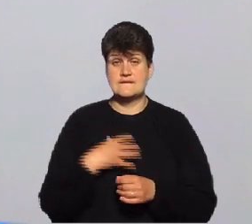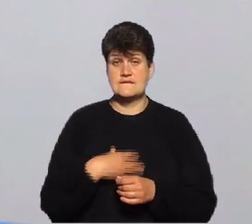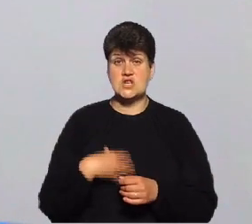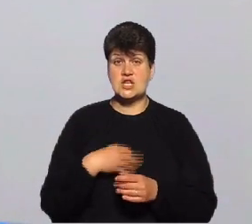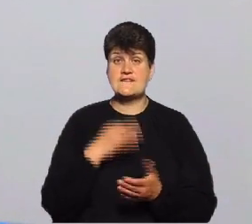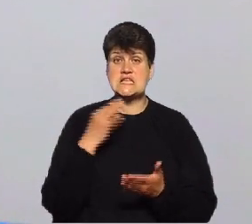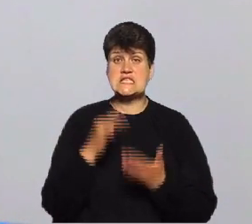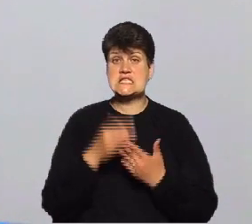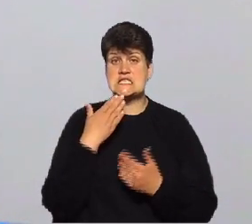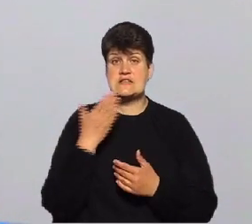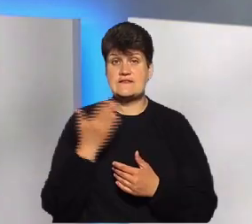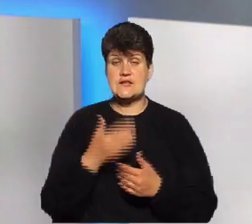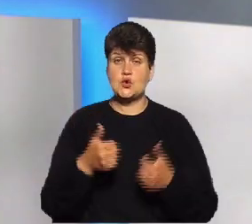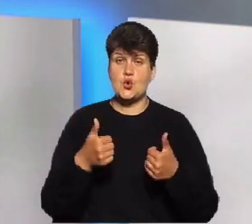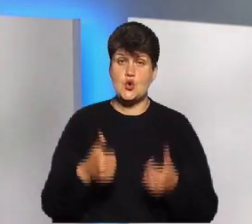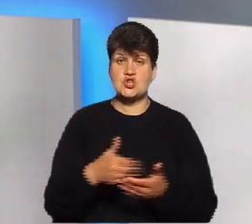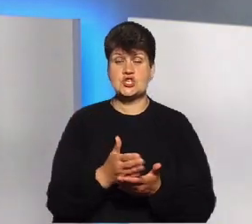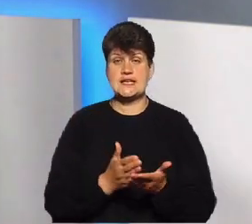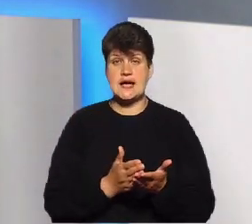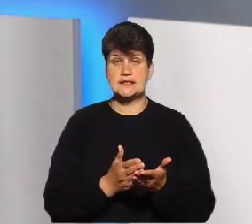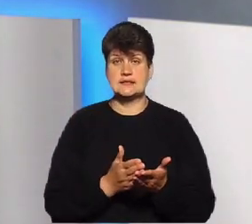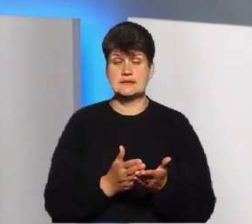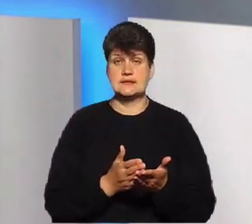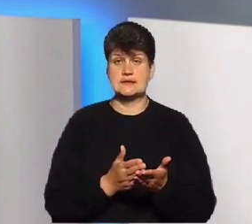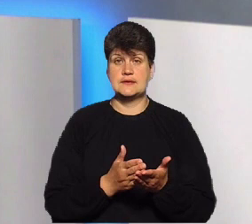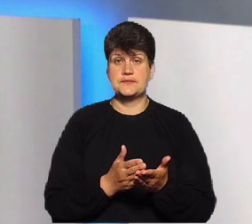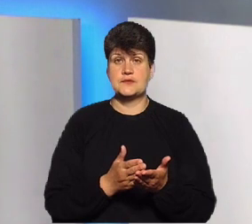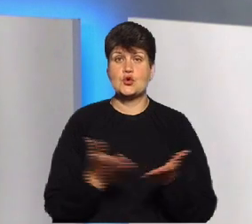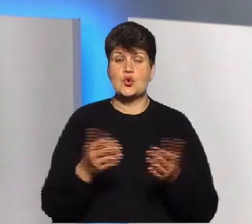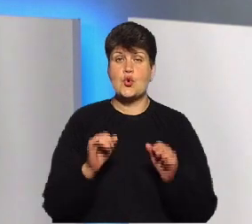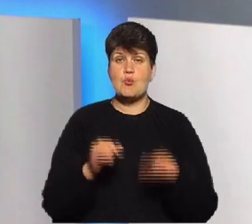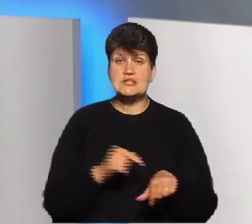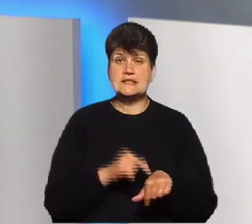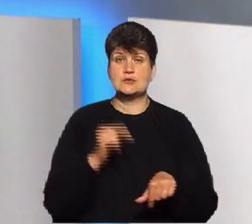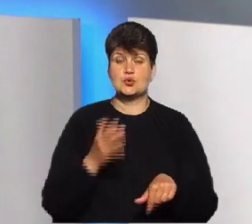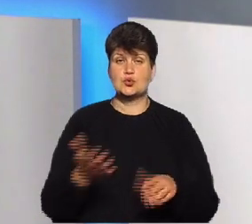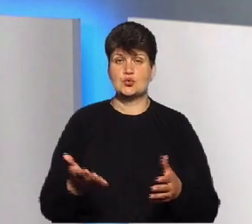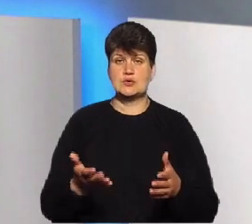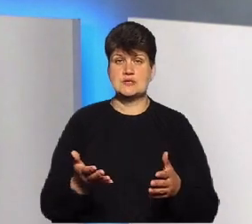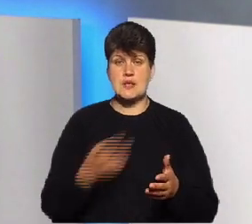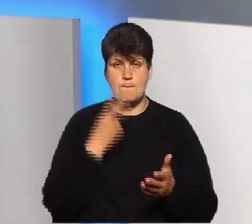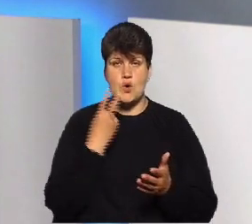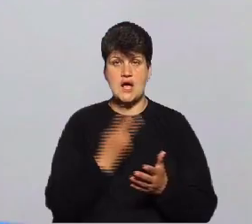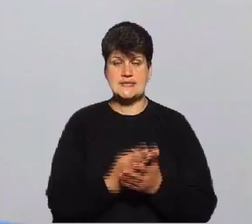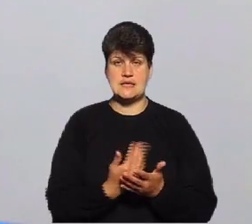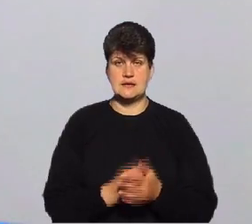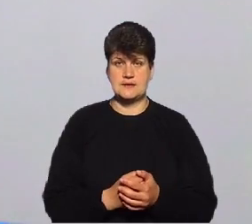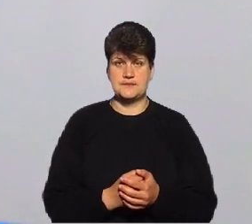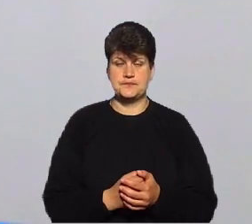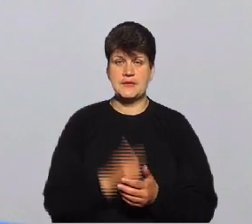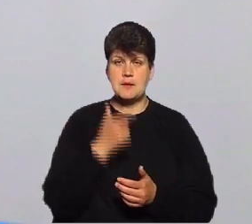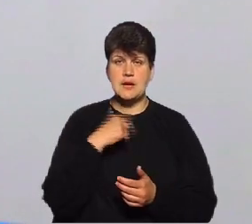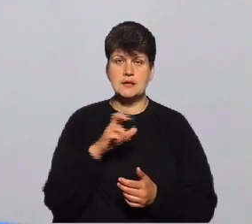хороший, якісний, такий tangible, так, до якого можна доторкнутися, показати. Так. Пане Богдан, дивіться, от вас